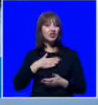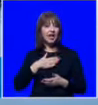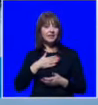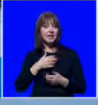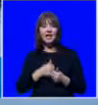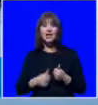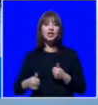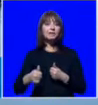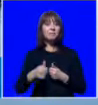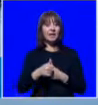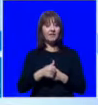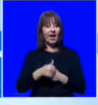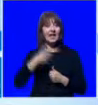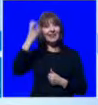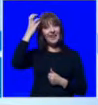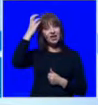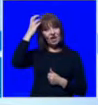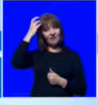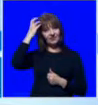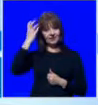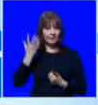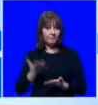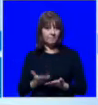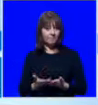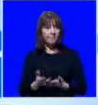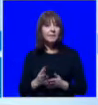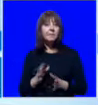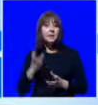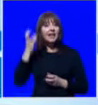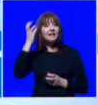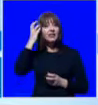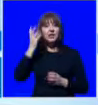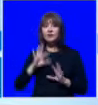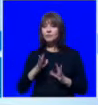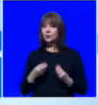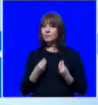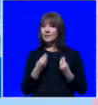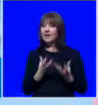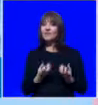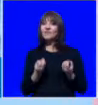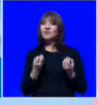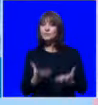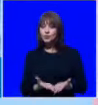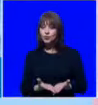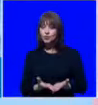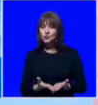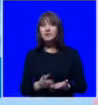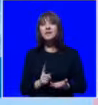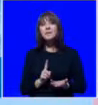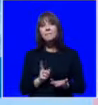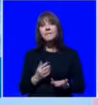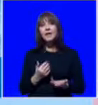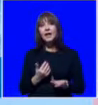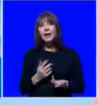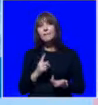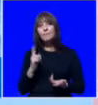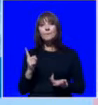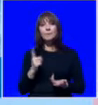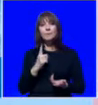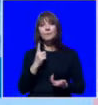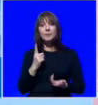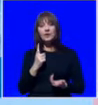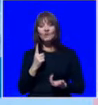тази в държавния сектор. И това на какво го отдавате? Държавата може би дава възможността тогава за това? Това го отдавам на това, че първо на